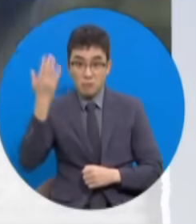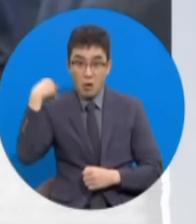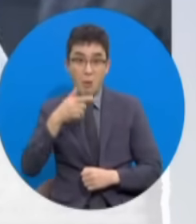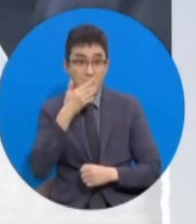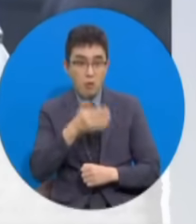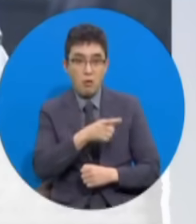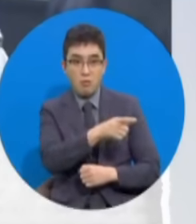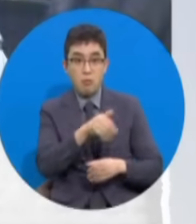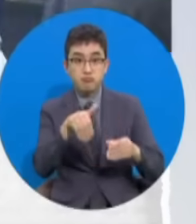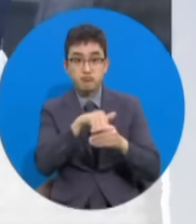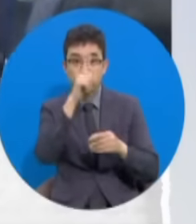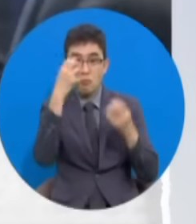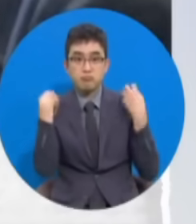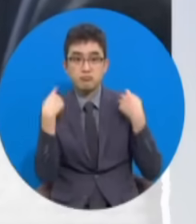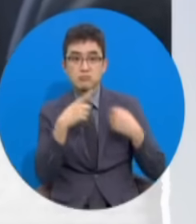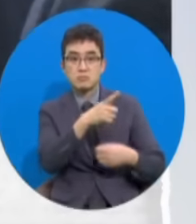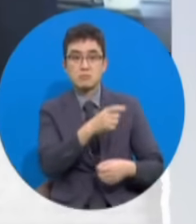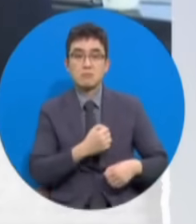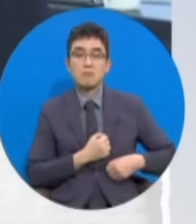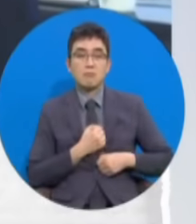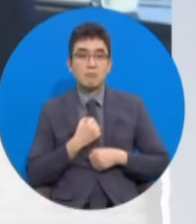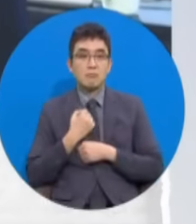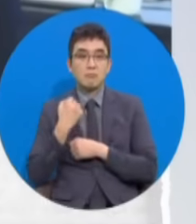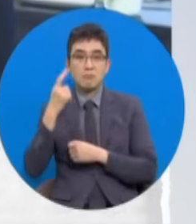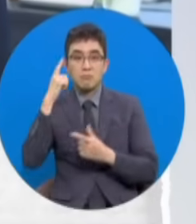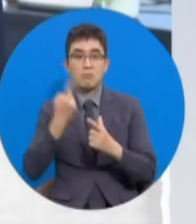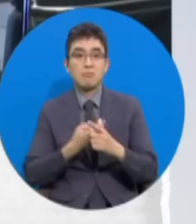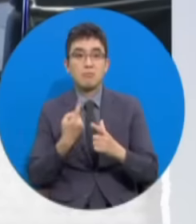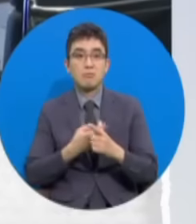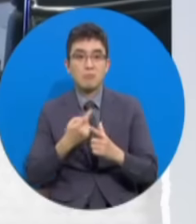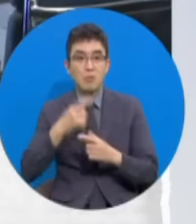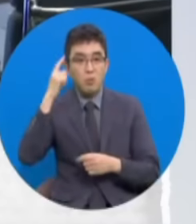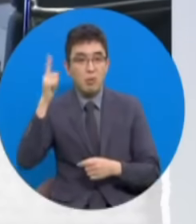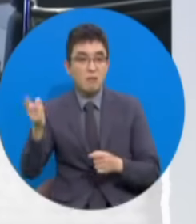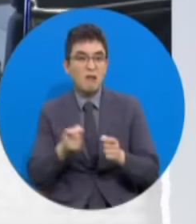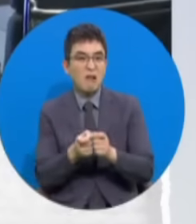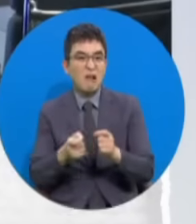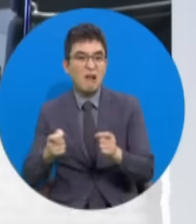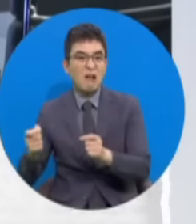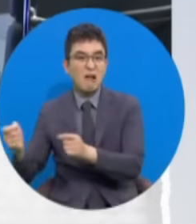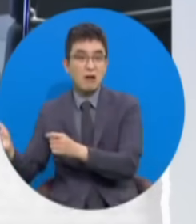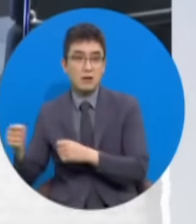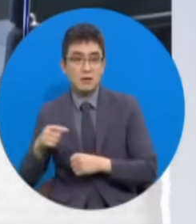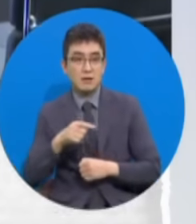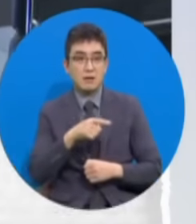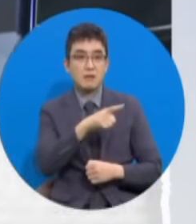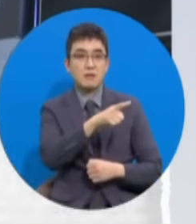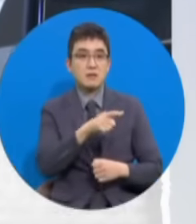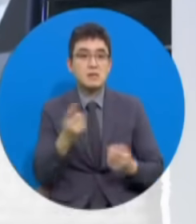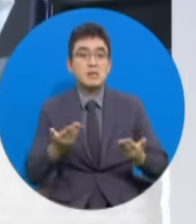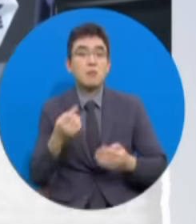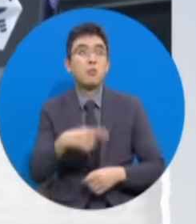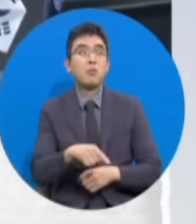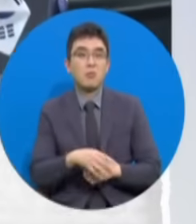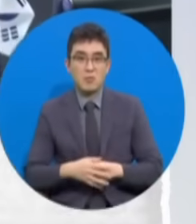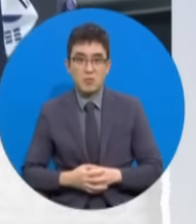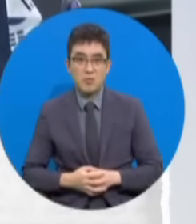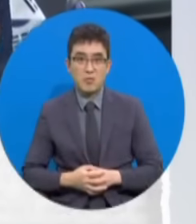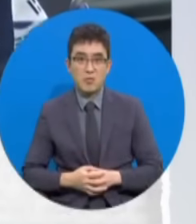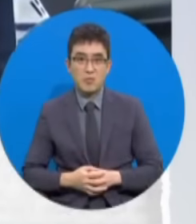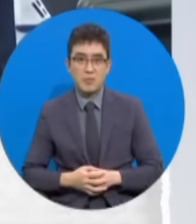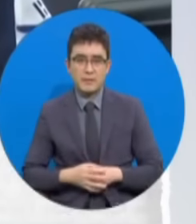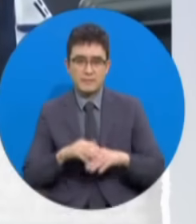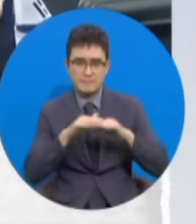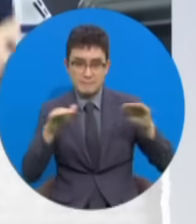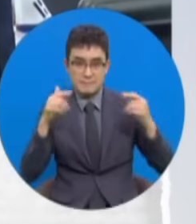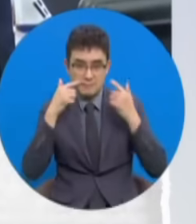이 오염수 방류에 대한 일들이 꽤 오랜 긴 시간 동안 이루어지고 있을 때 지난날 문재인 정부는 도대체 무엇을 하고 있었습니까?